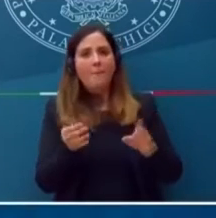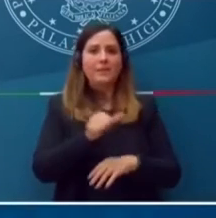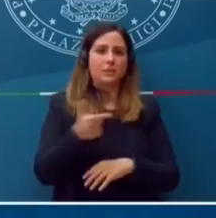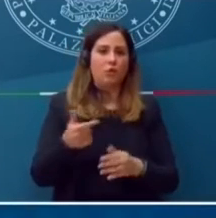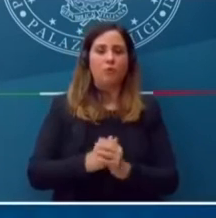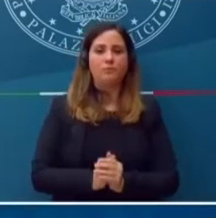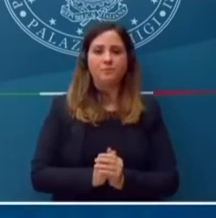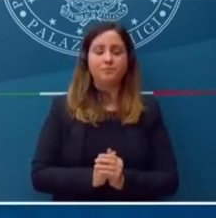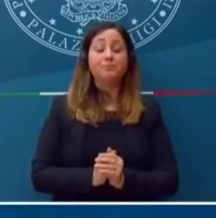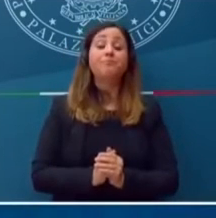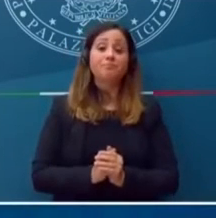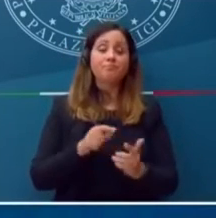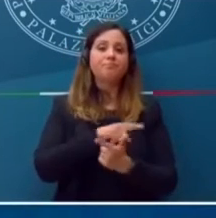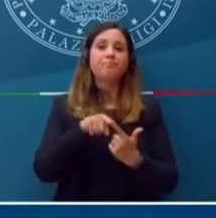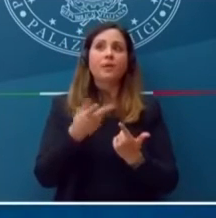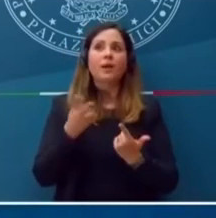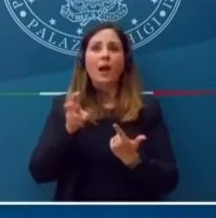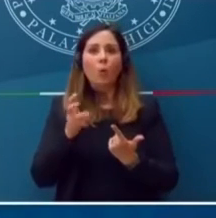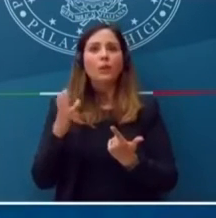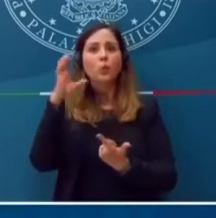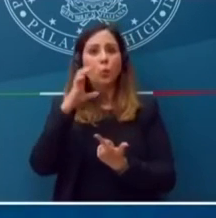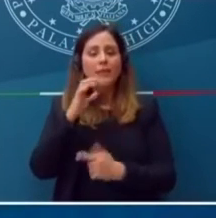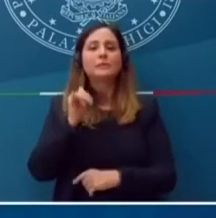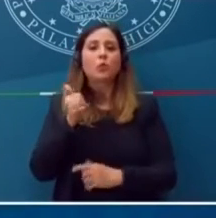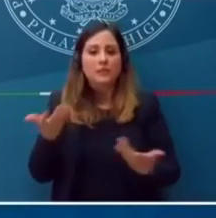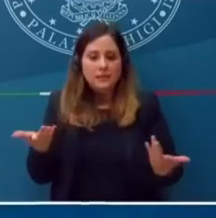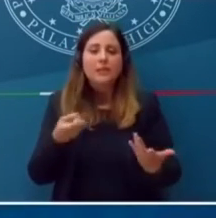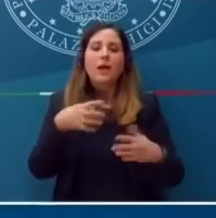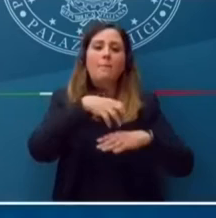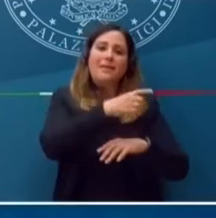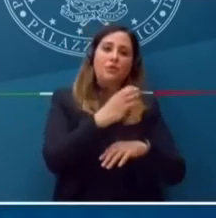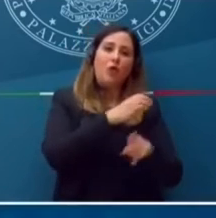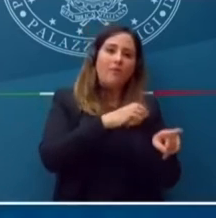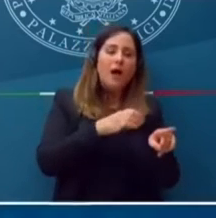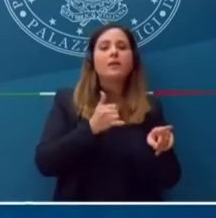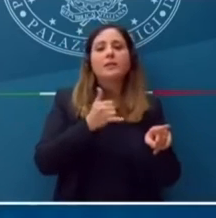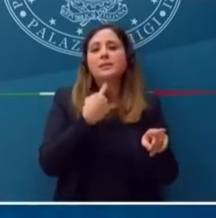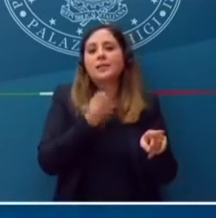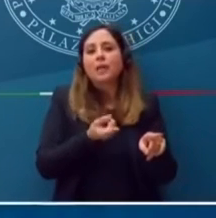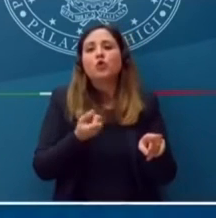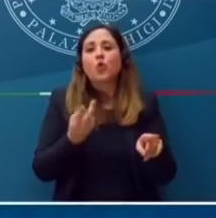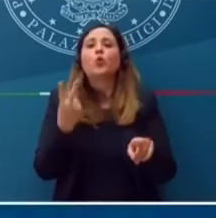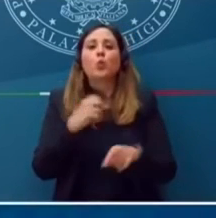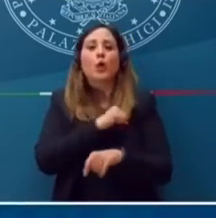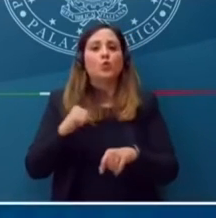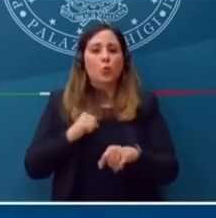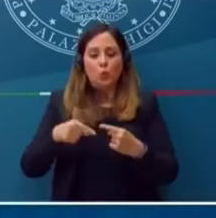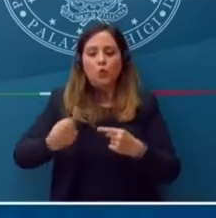Turismo. Sì, il ministro Garavaglia indica il 2 giugno, beh, speriamo, ecco, magari anche prima, chi lo sa.